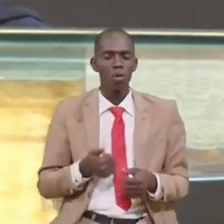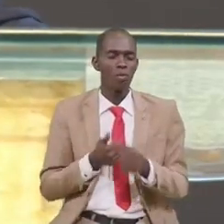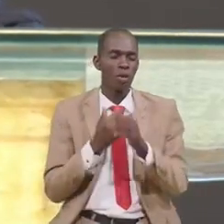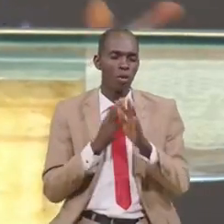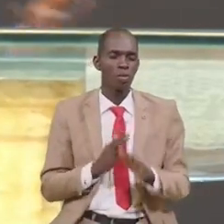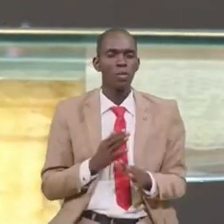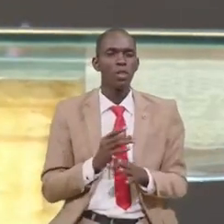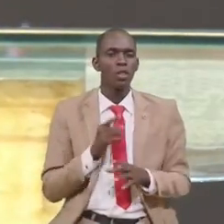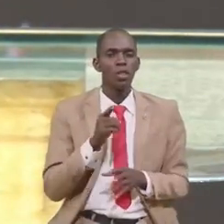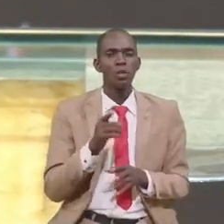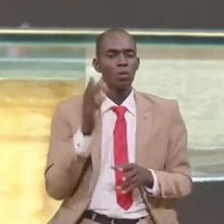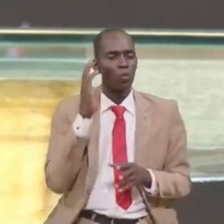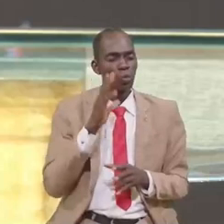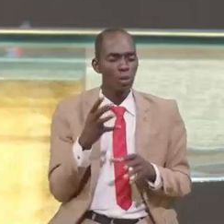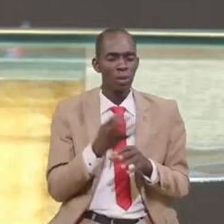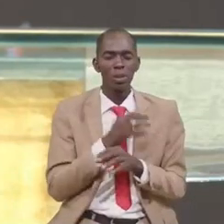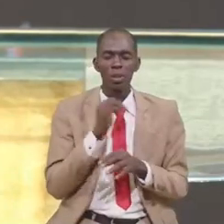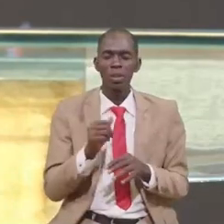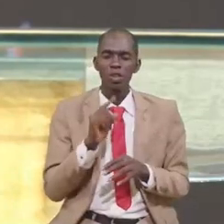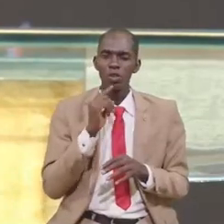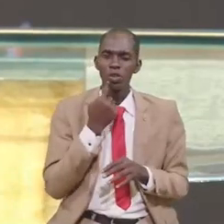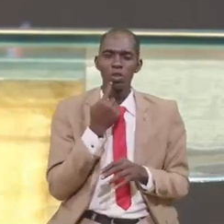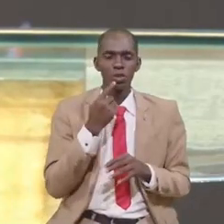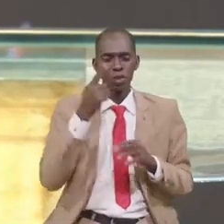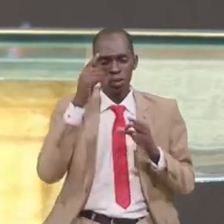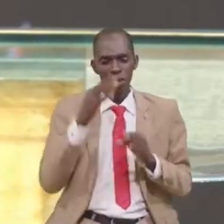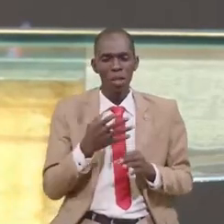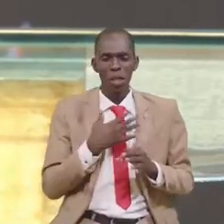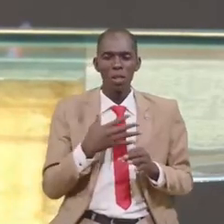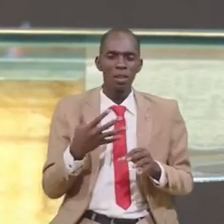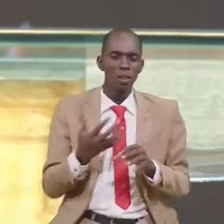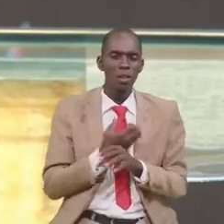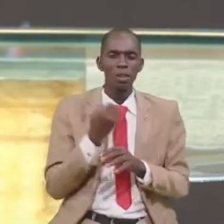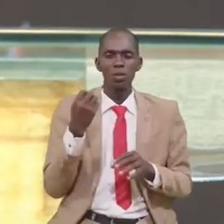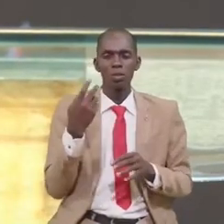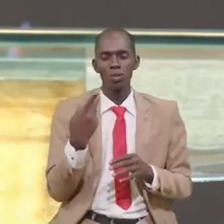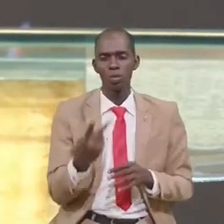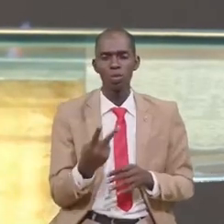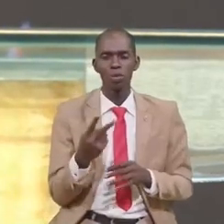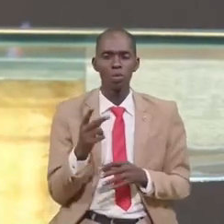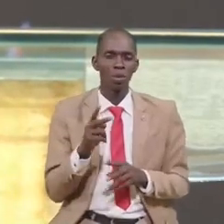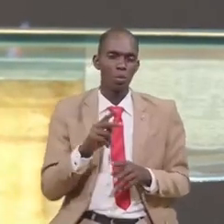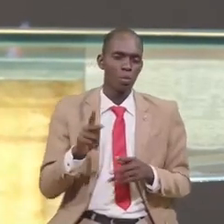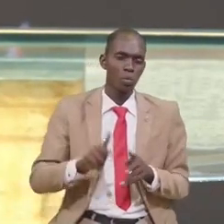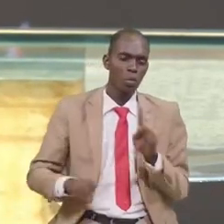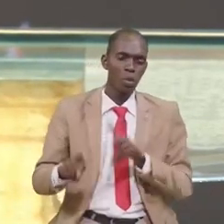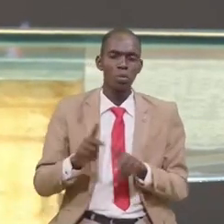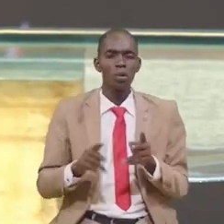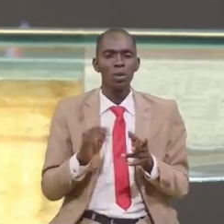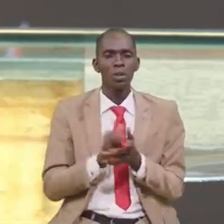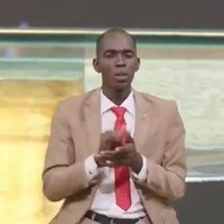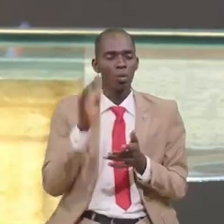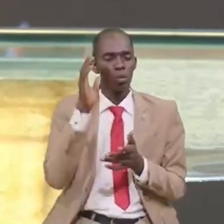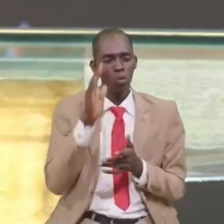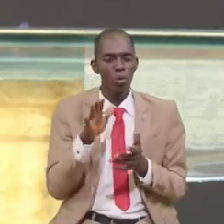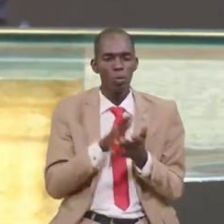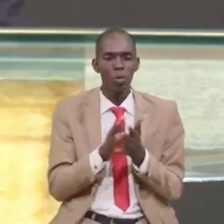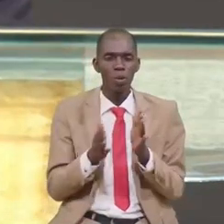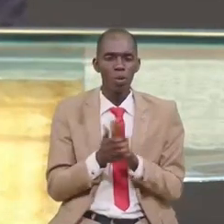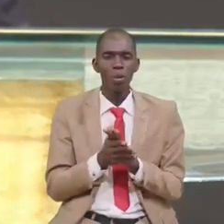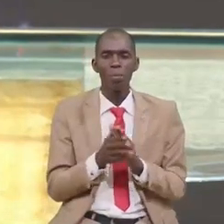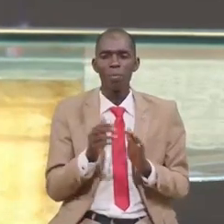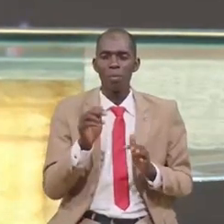une grande décision. Il allait choisir 12 personnes parmi ses disciples qui vont devenir apôtres. Et si vous